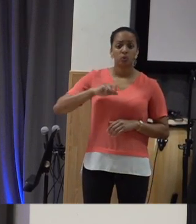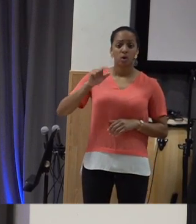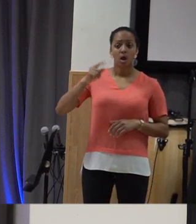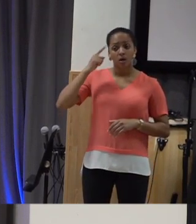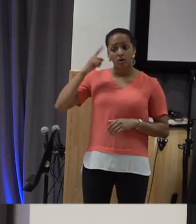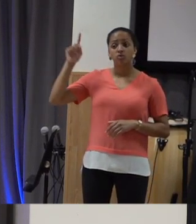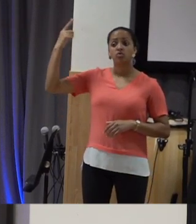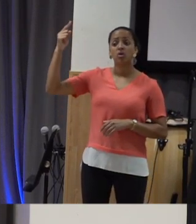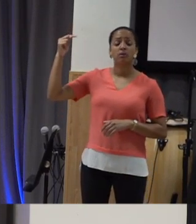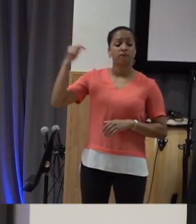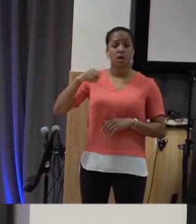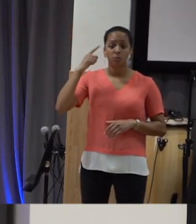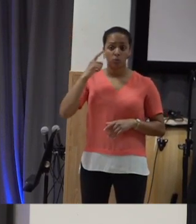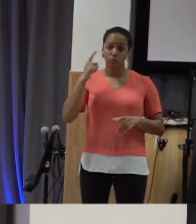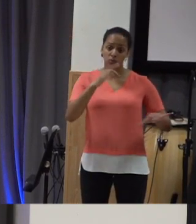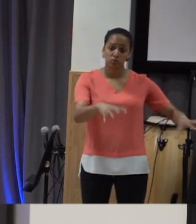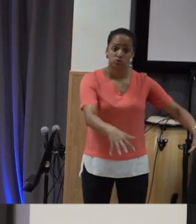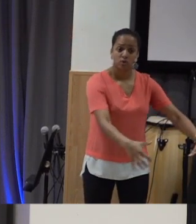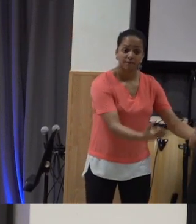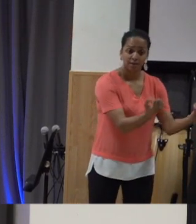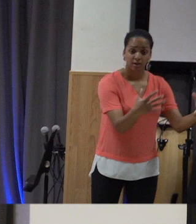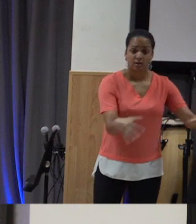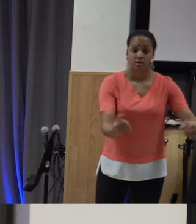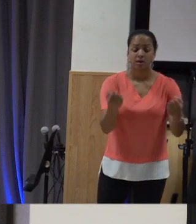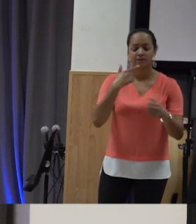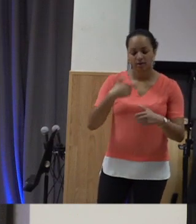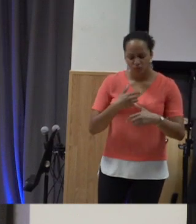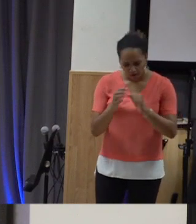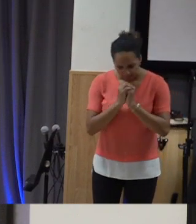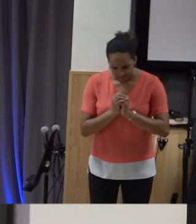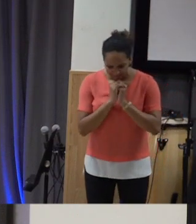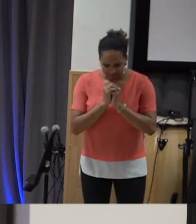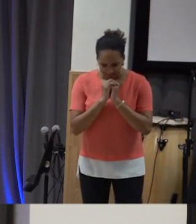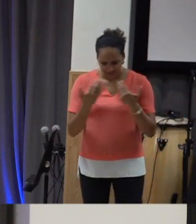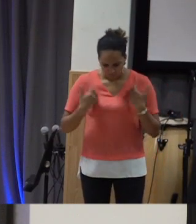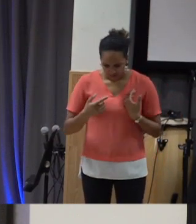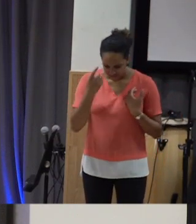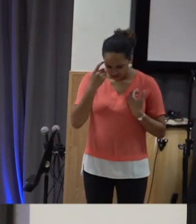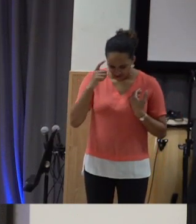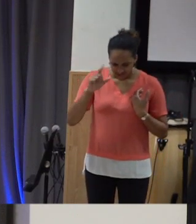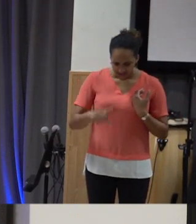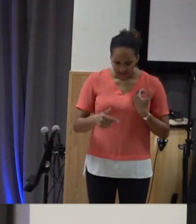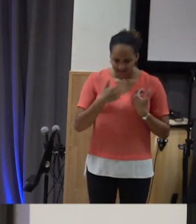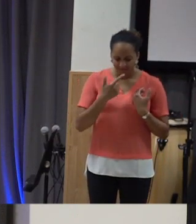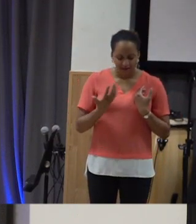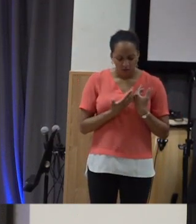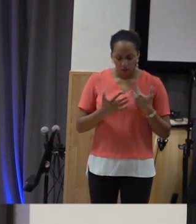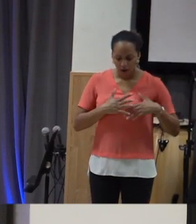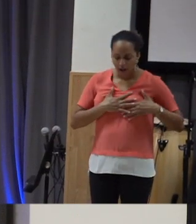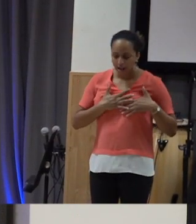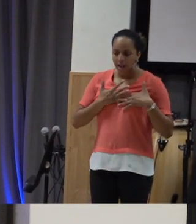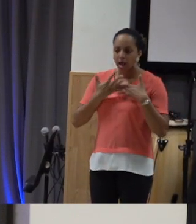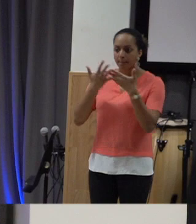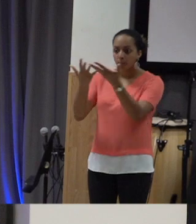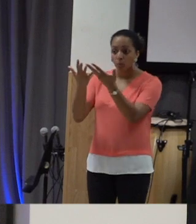sauver. Celui donc qui prie avec sagesse prie avec pour objectif le salut des âmes et l'amour de son